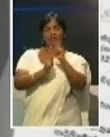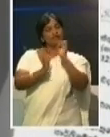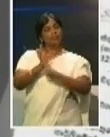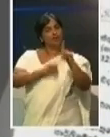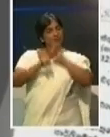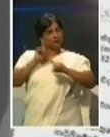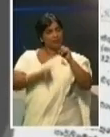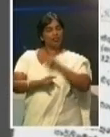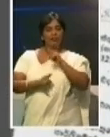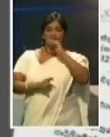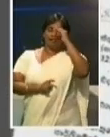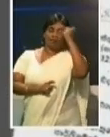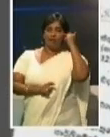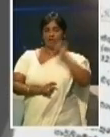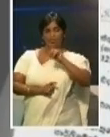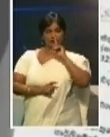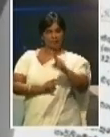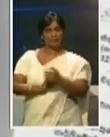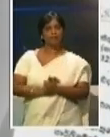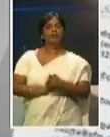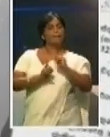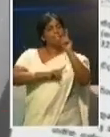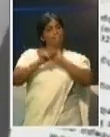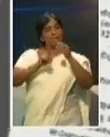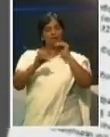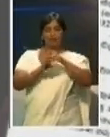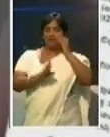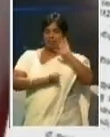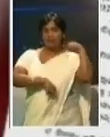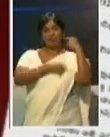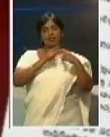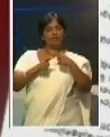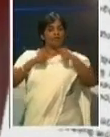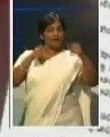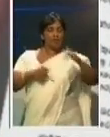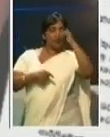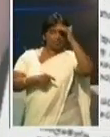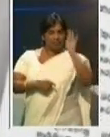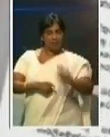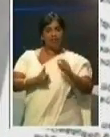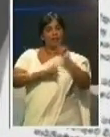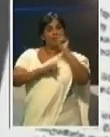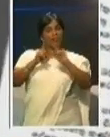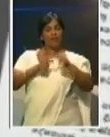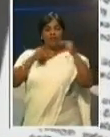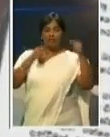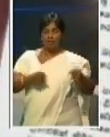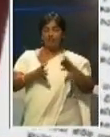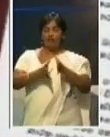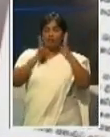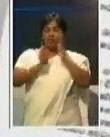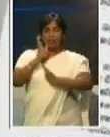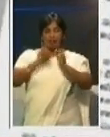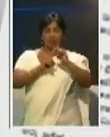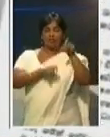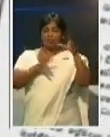සභා රැස්වීමේදී කතානායකවරයා මේ බව ප්‍රකාශ කළා. පාර්ලිමේන්තු සම්ප්‍රදානුකූල විරුද්ධ පක්ෂ නායකයා විය යුත්තේ පාර්ලිමේන්තුවේ විරුද්ධ පක්ෂයේ බහුතර